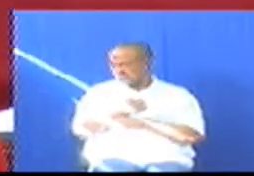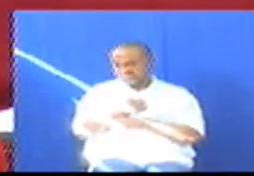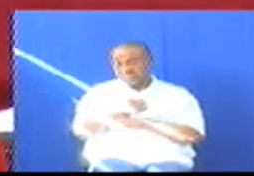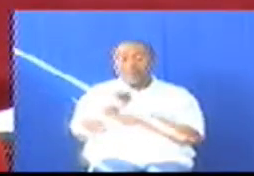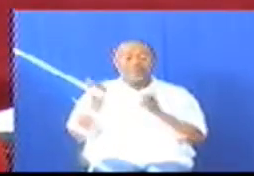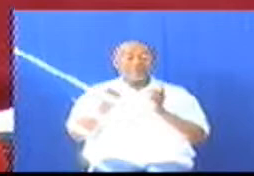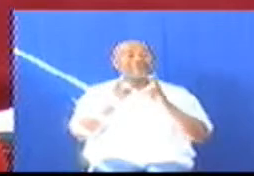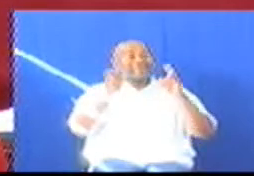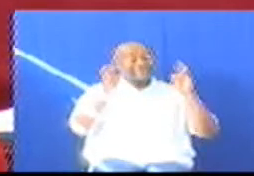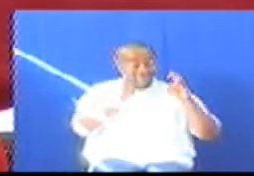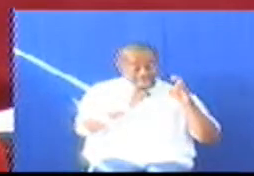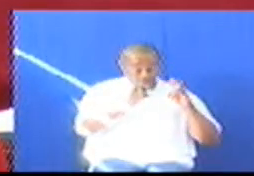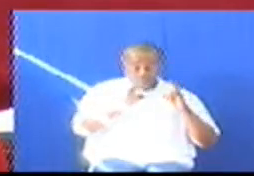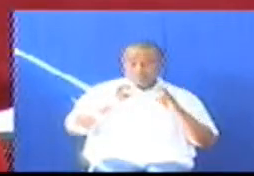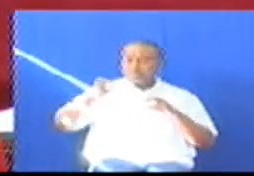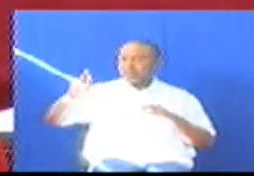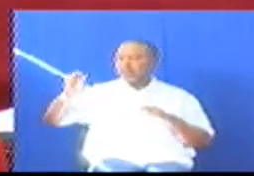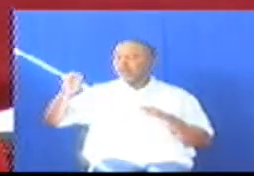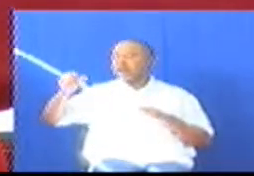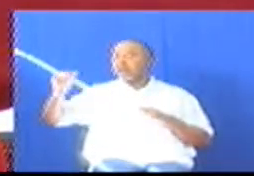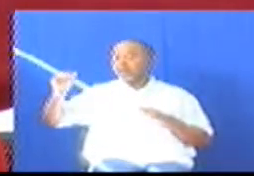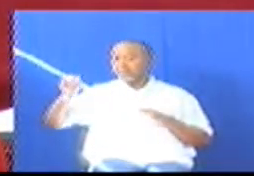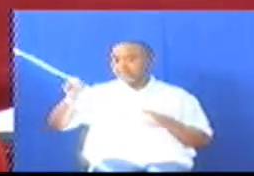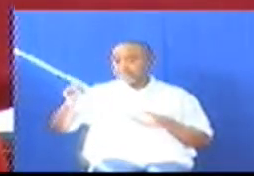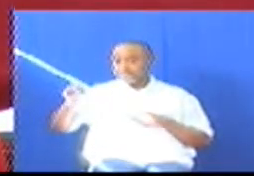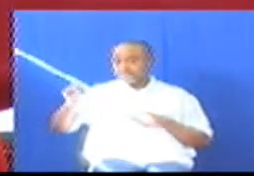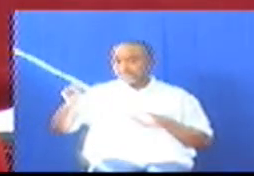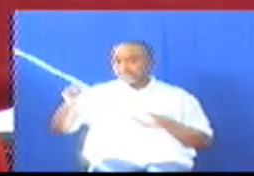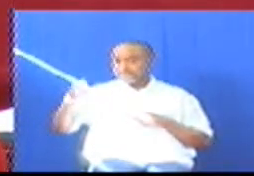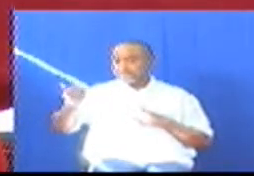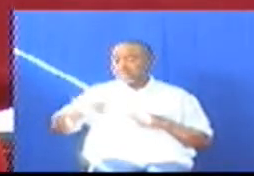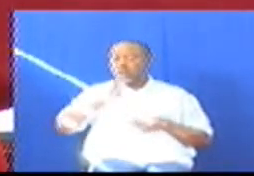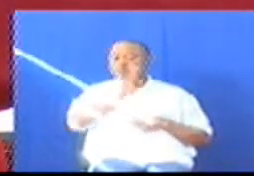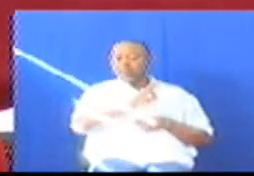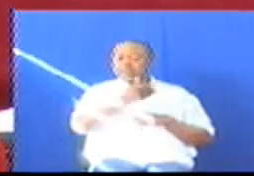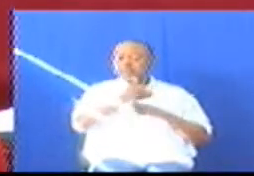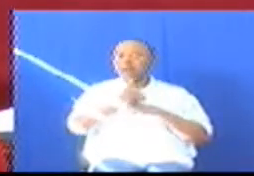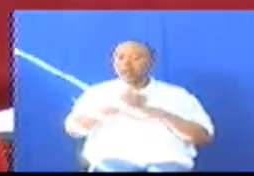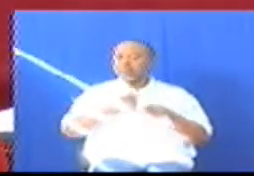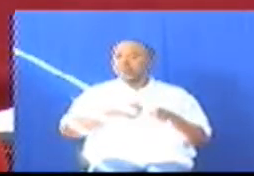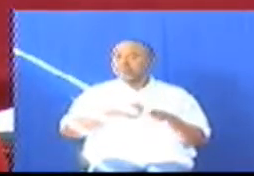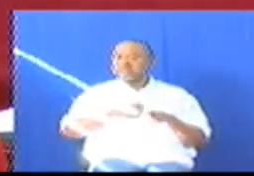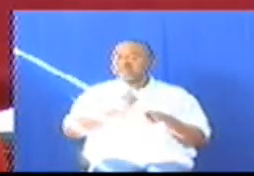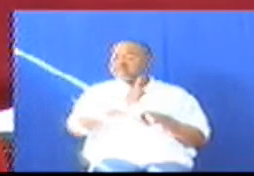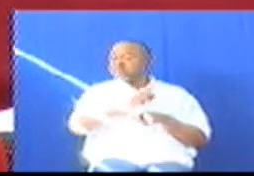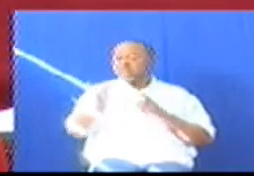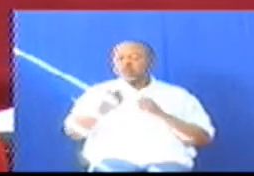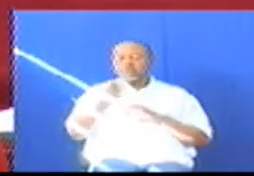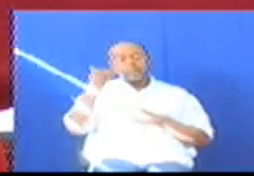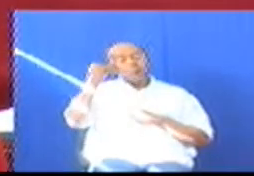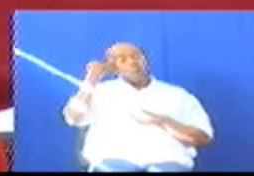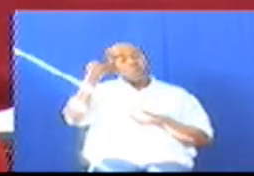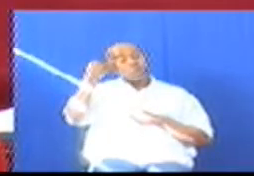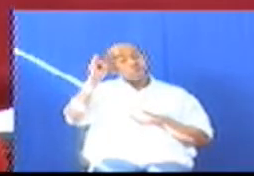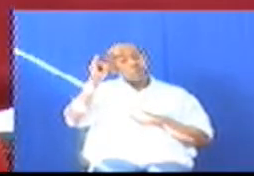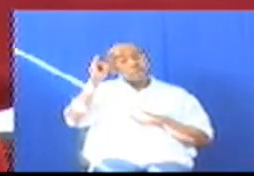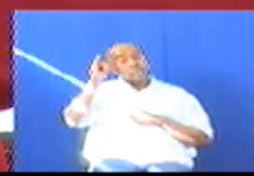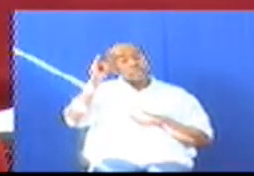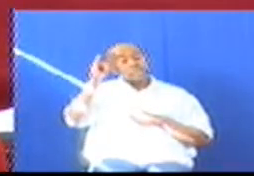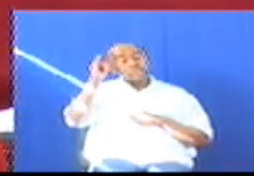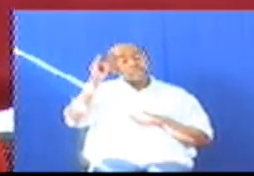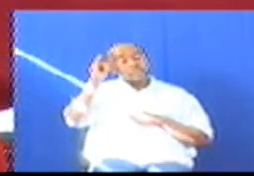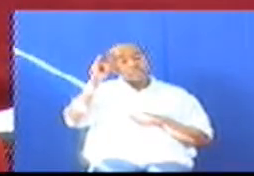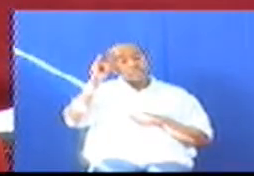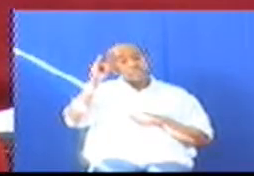TANESCO na REA wamechukua wameajiri makampuni bila kupata ushauri kwa mshauri